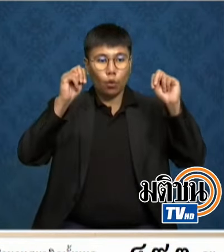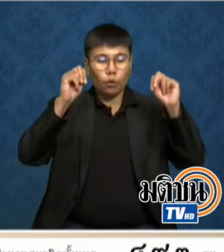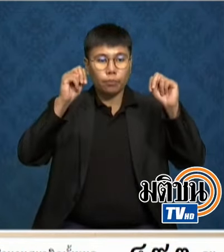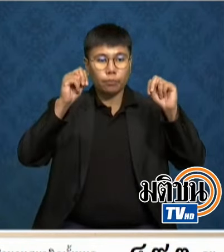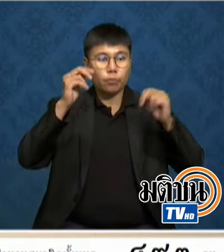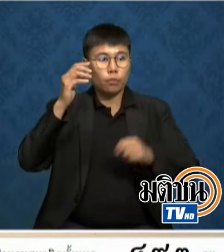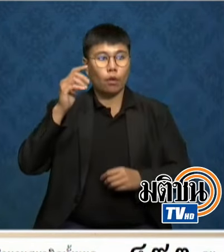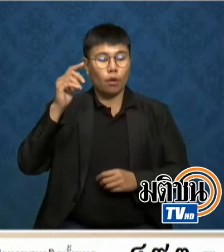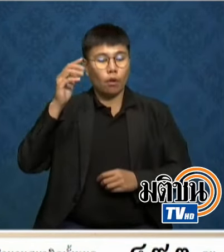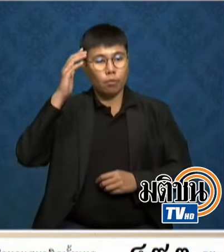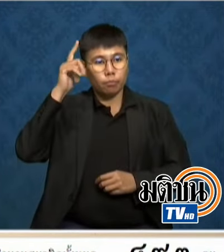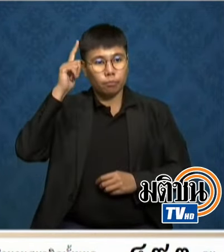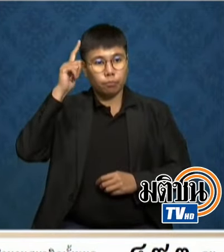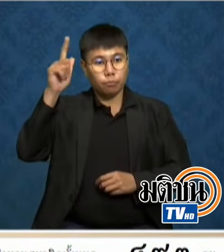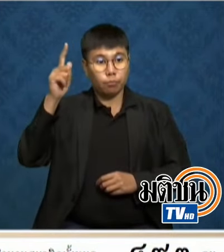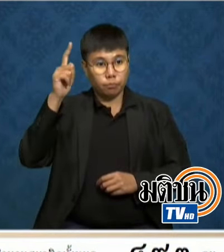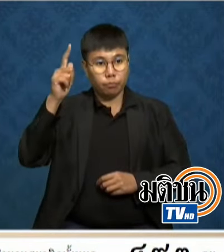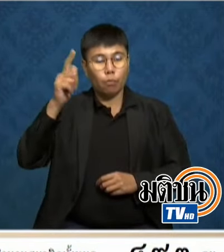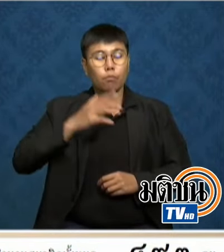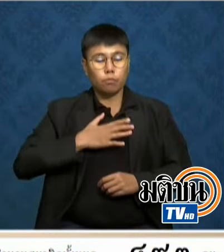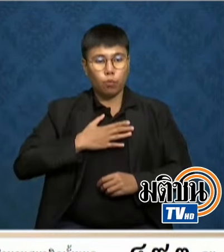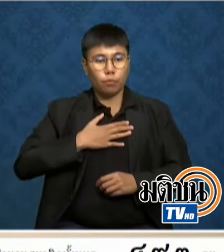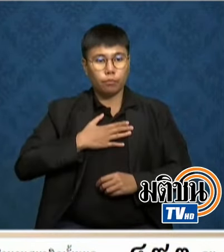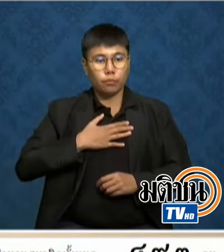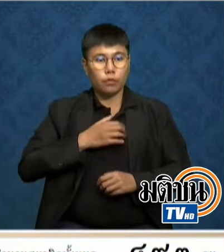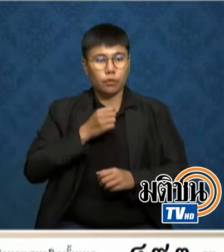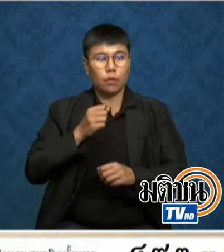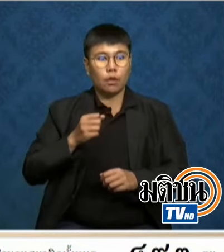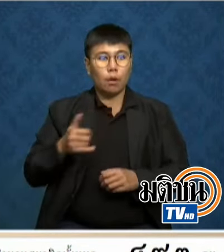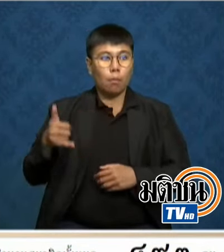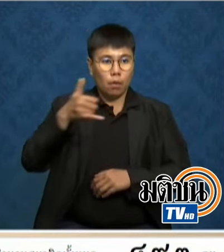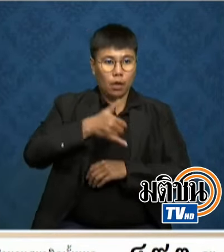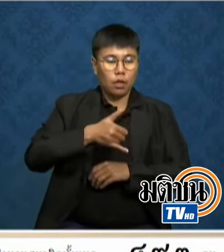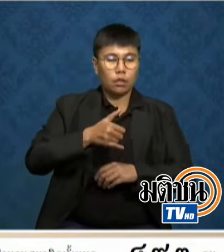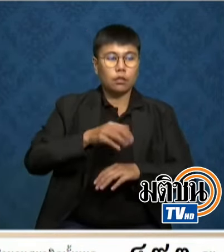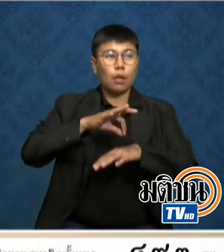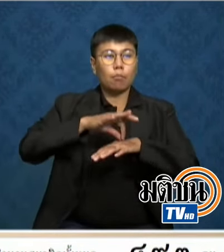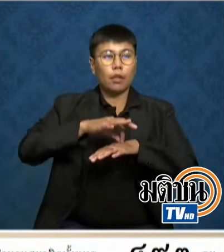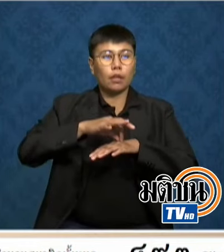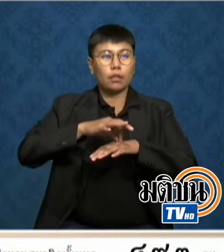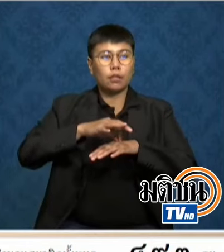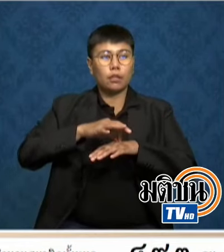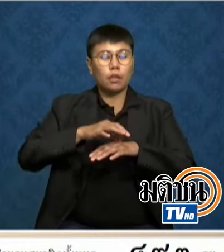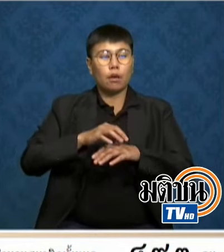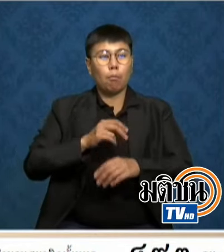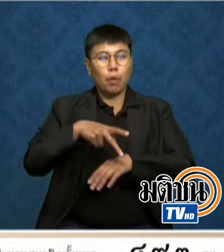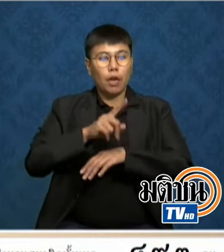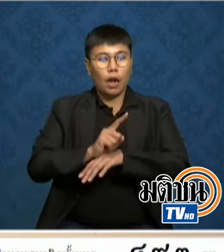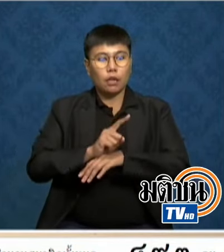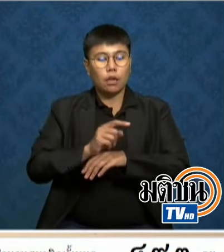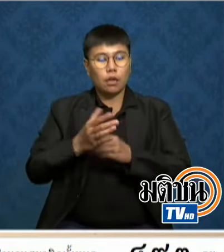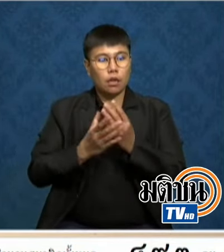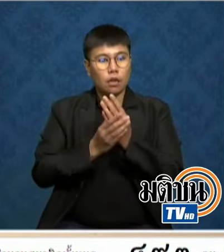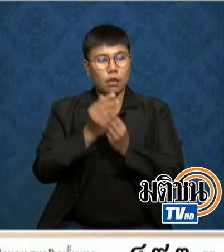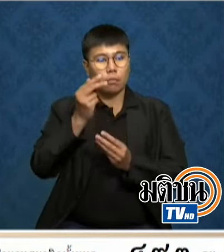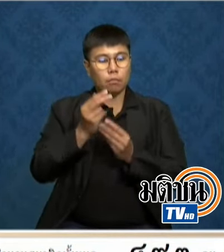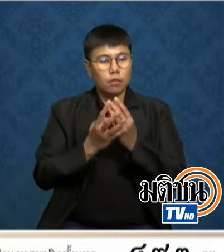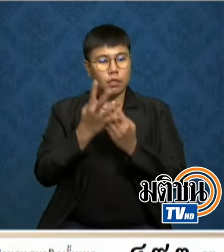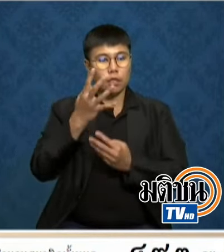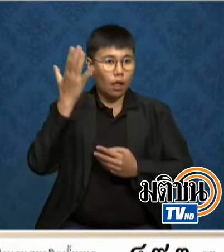เนี่ยหลังจากที่ผมเข้ามาทำหน้าที่ 3-4 อาทิตย์ที่ผ่านมานะครับเรื่องกระทู้สดด้วยวาจา